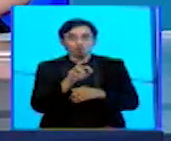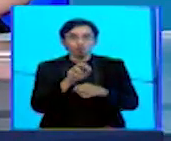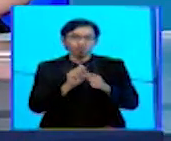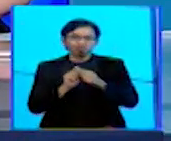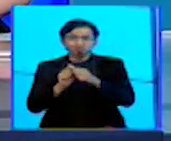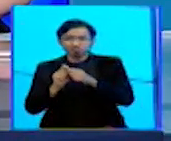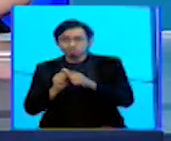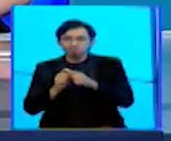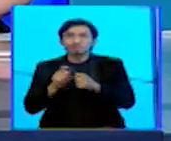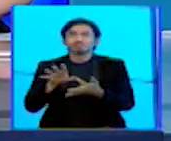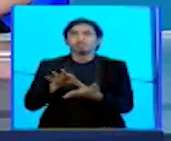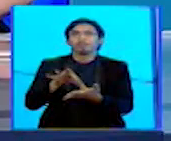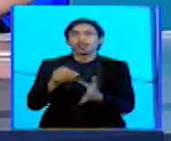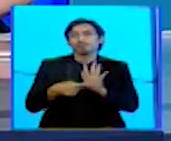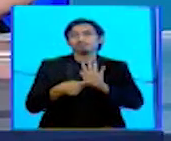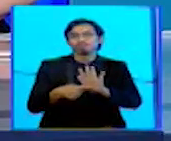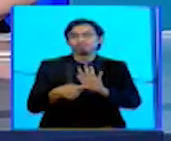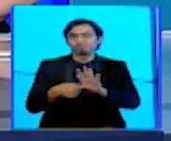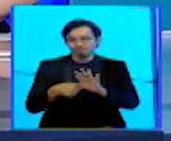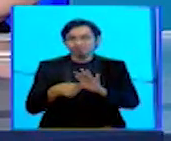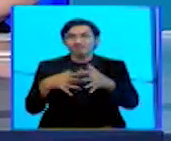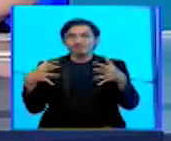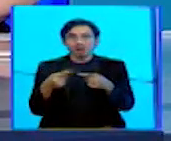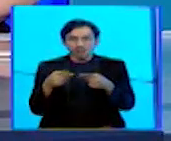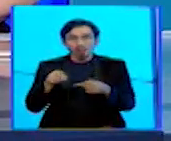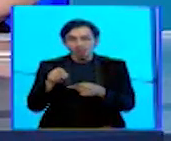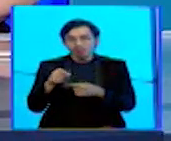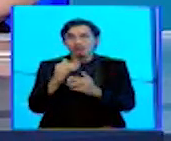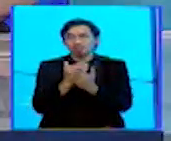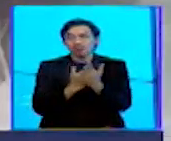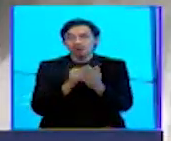terpilih ditampilkan dalam final yang digelar secara hybrid ini.